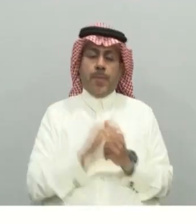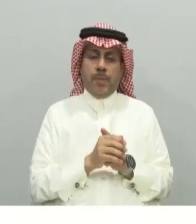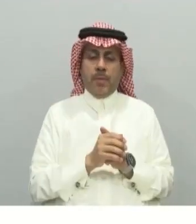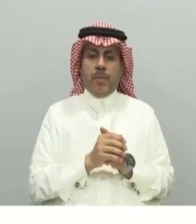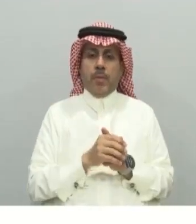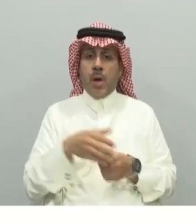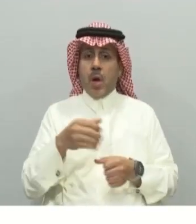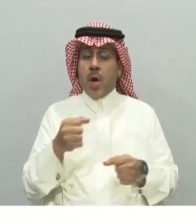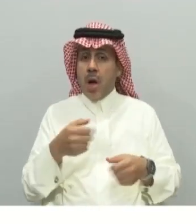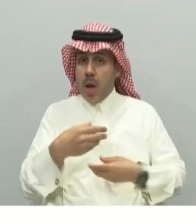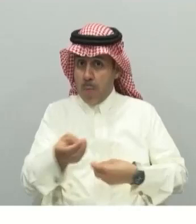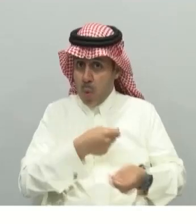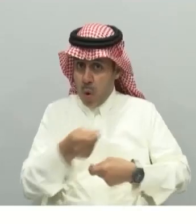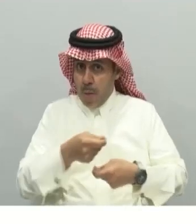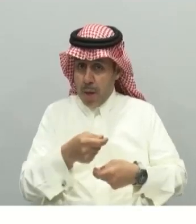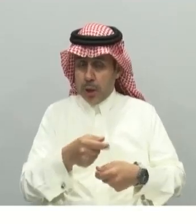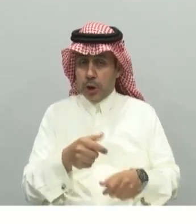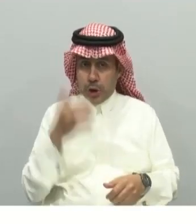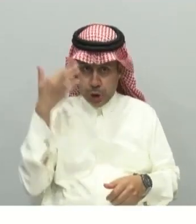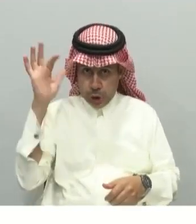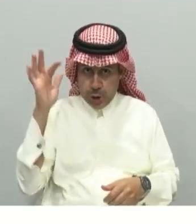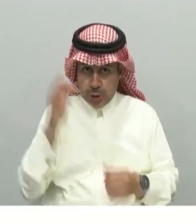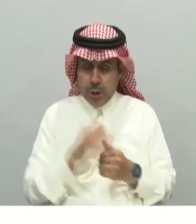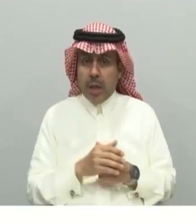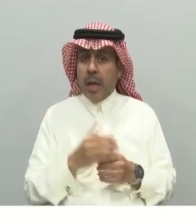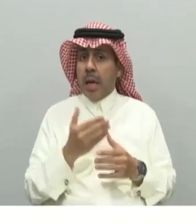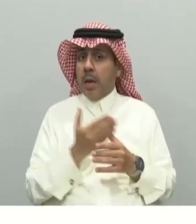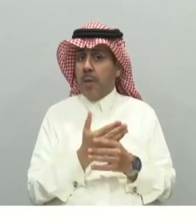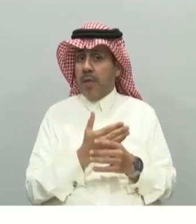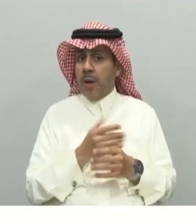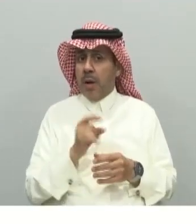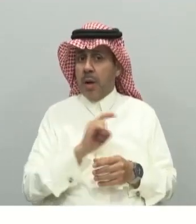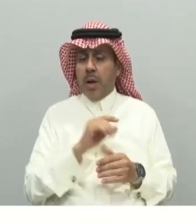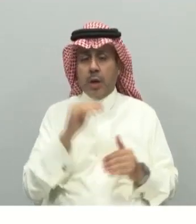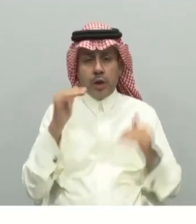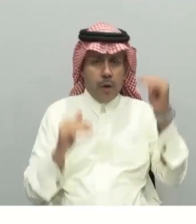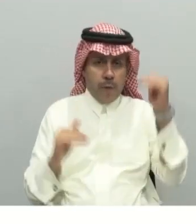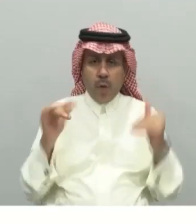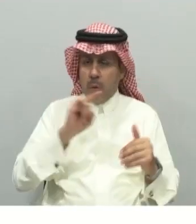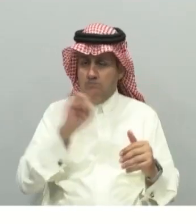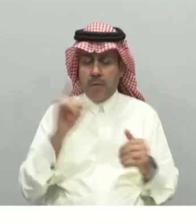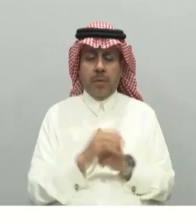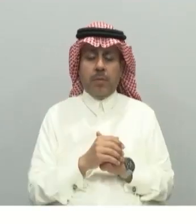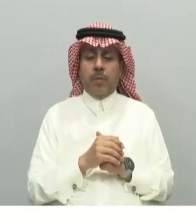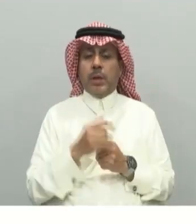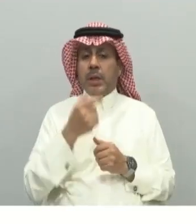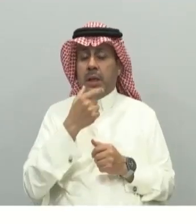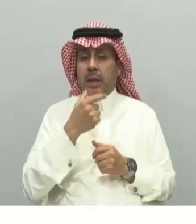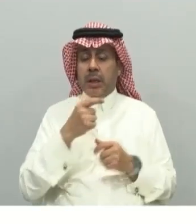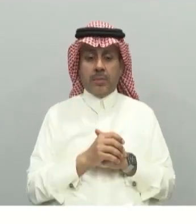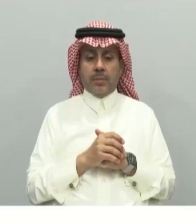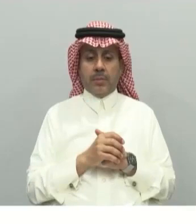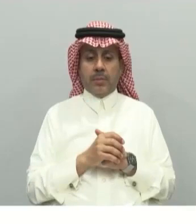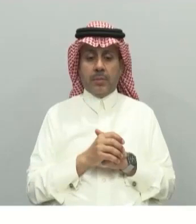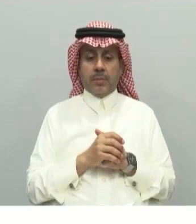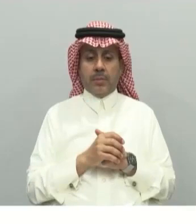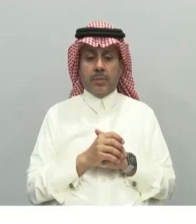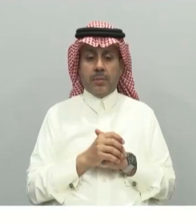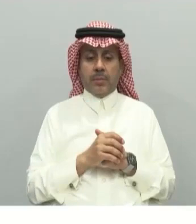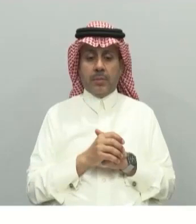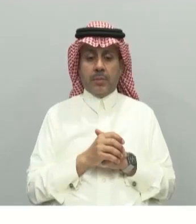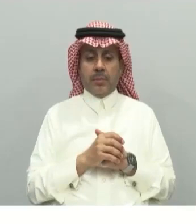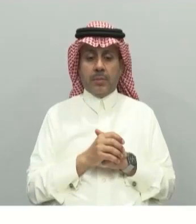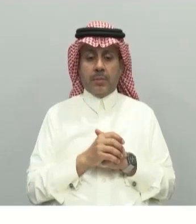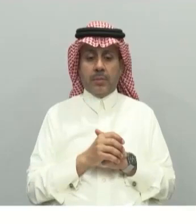المعامله جائزه والتعليل لعدم التفاضل والدليل قول النبي صلى الله عليه وسلم التمر بالتمر كونوا معي ايها